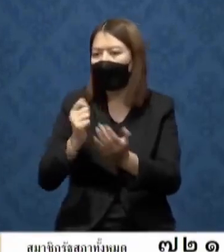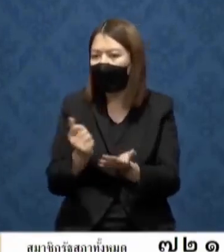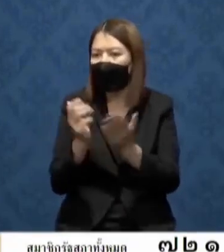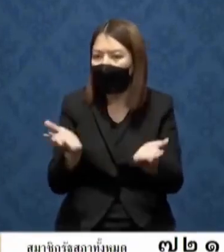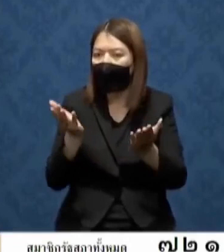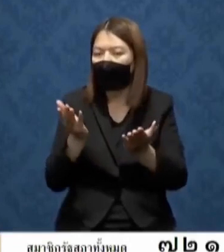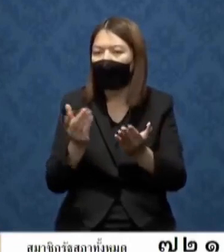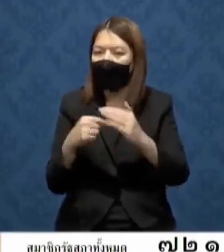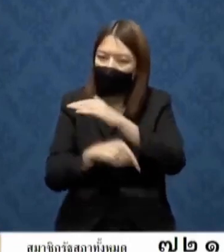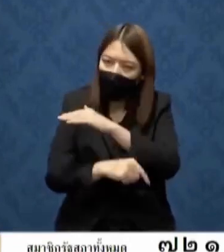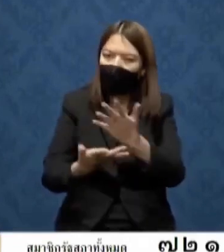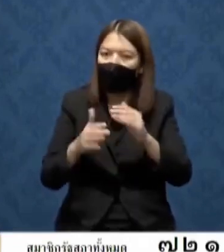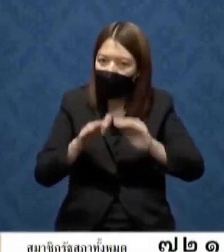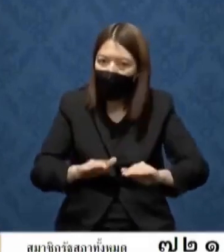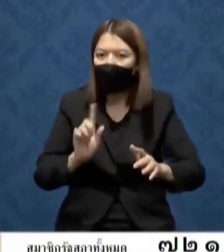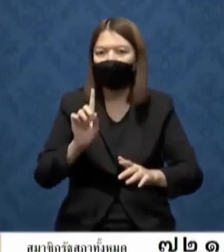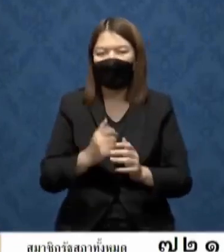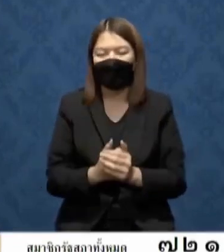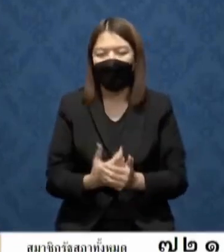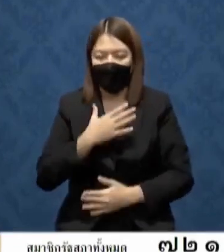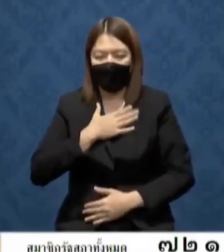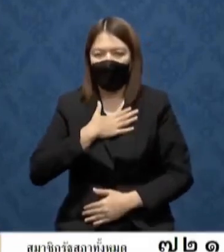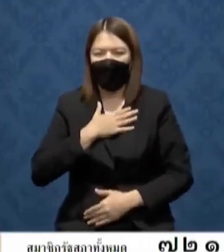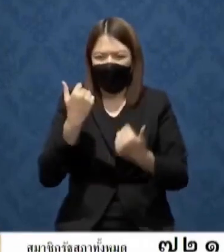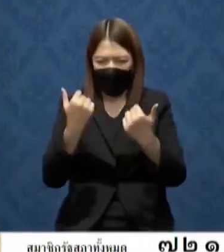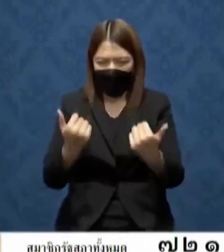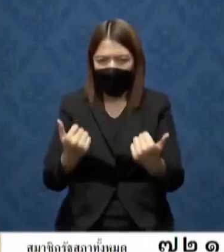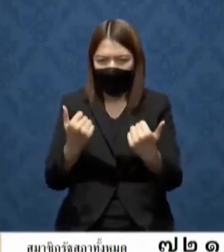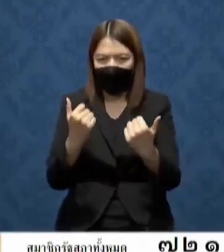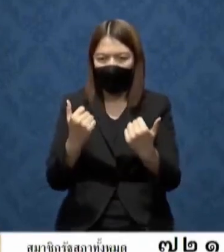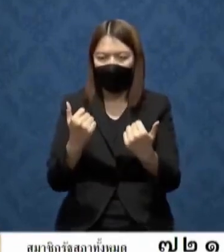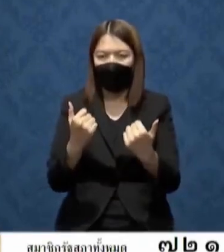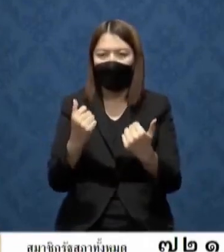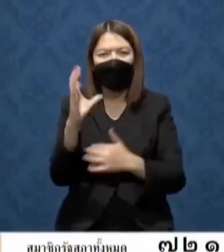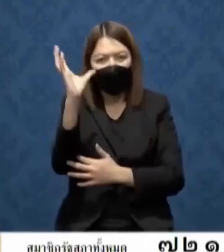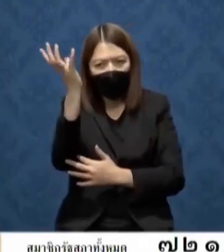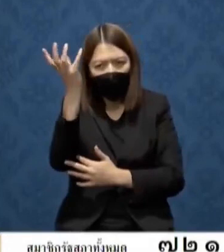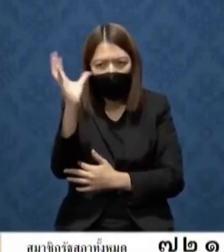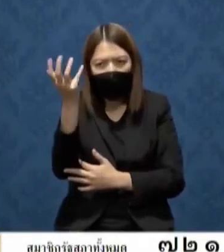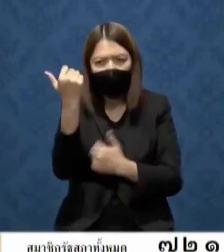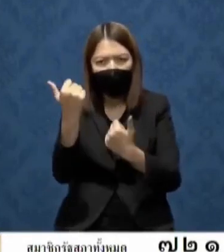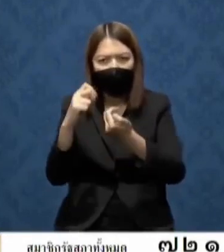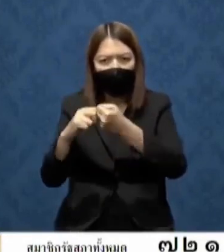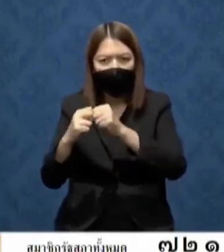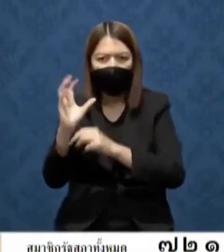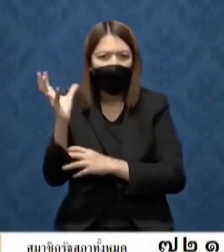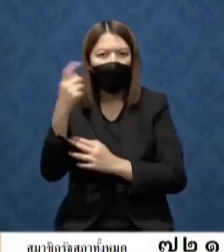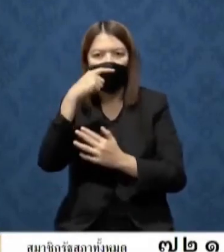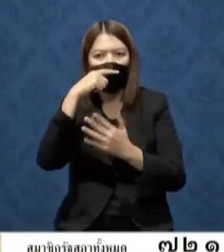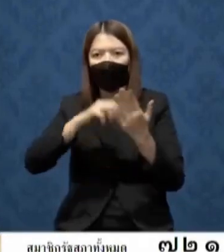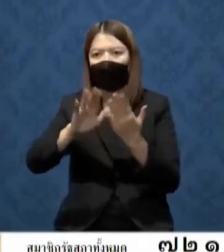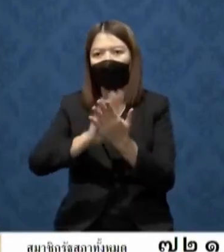urch corruptionใเอง ในศภาพสภาาวะ ความเท่ะไทยโลกวกษัอบบนี้ ประเทศไทยจะ